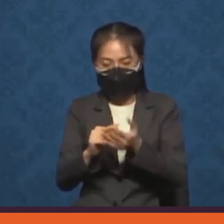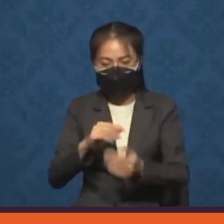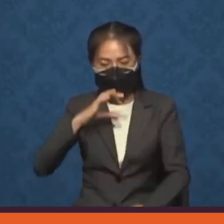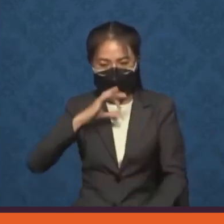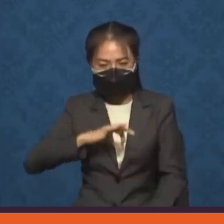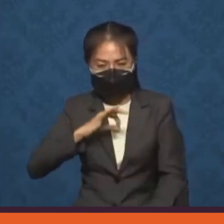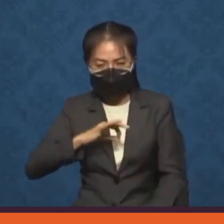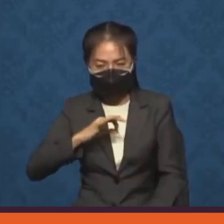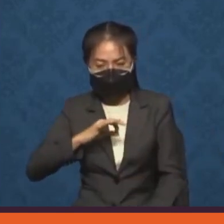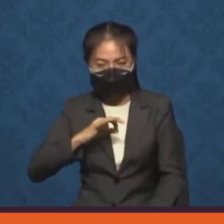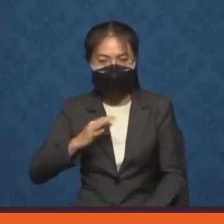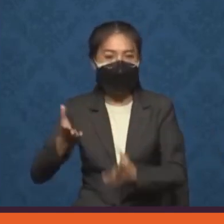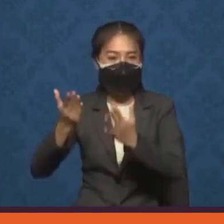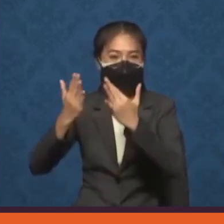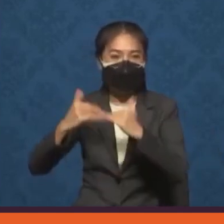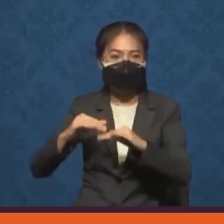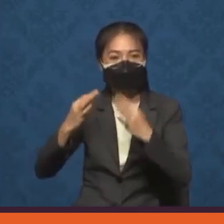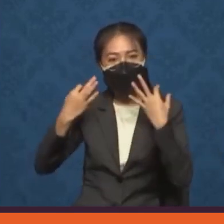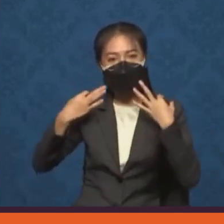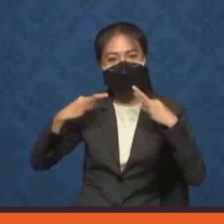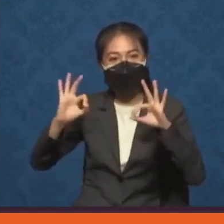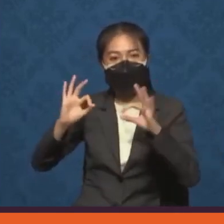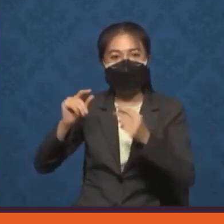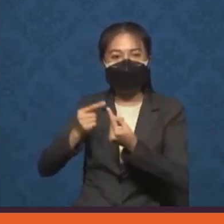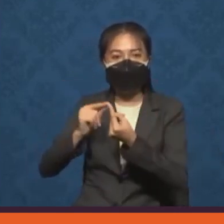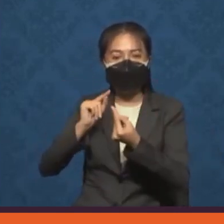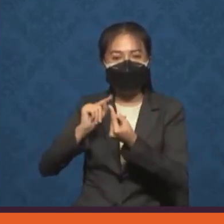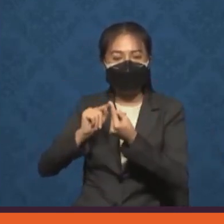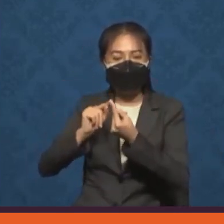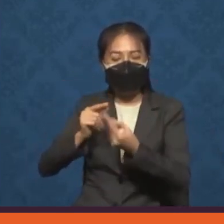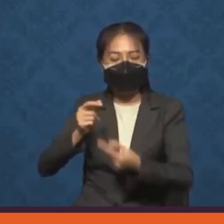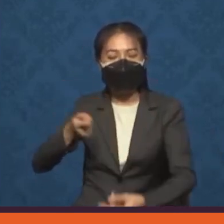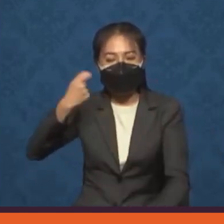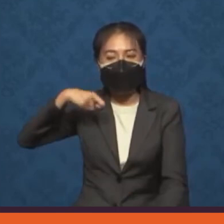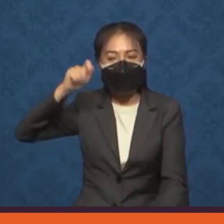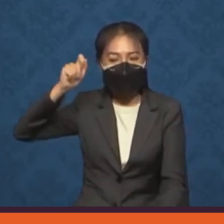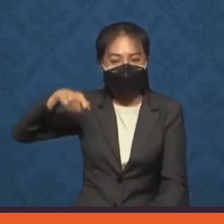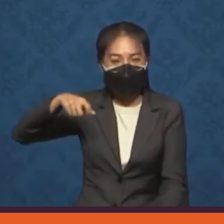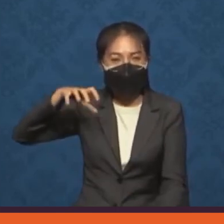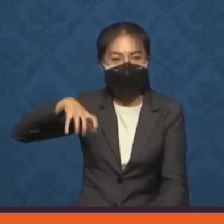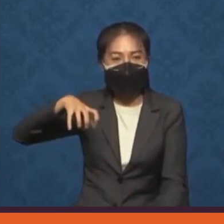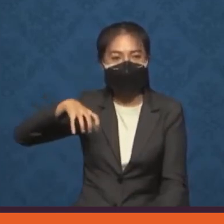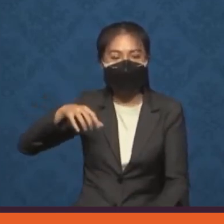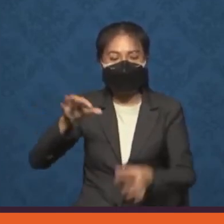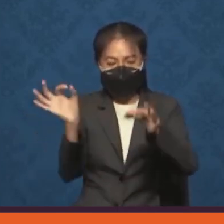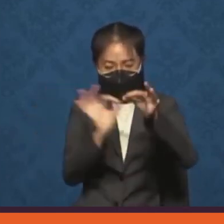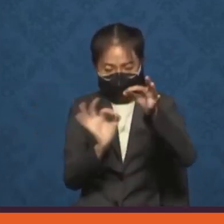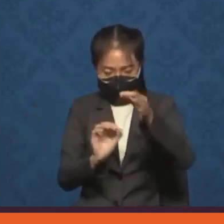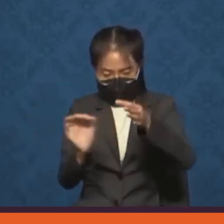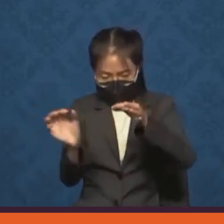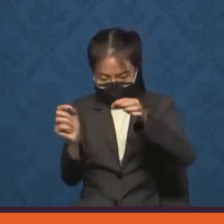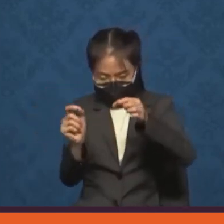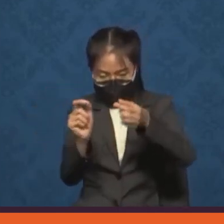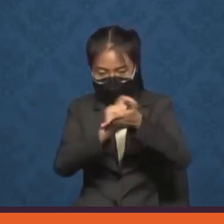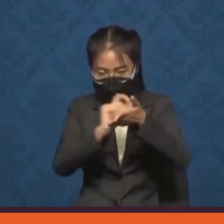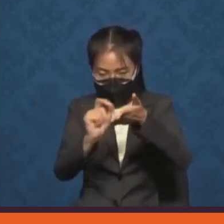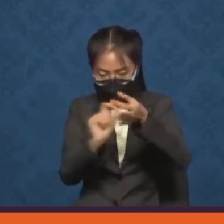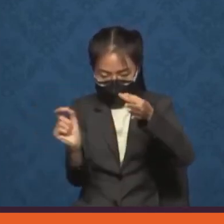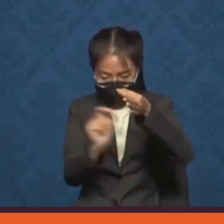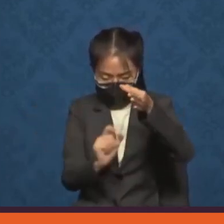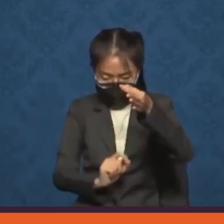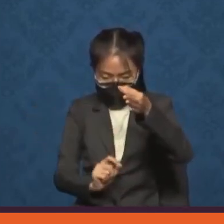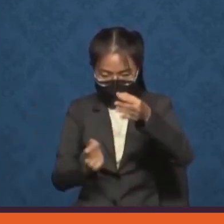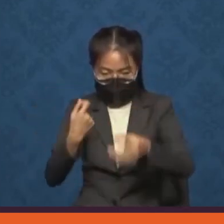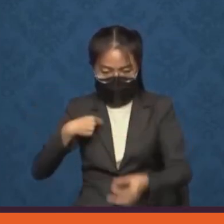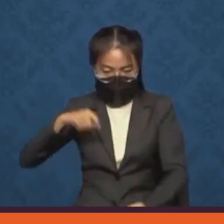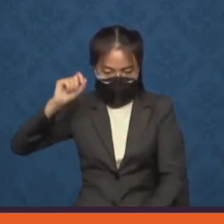ประเด็นประเด็นครับผมขอชี้แจงดังต่อไปนี้ครับกรณีที่เราเขียนเอาไว้ว่าห้ามศาลใดๆก็ตามเนี่ยรับรองรัฐประ